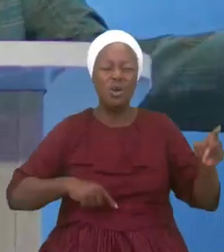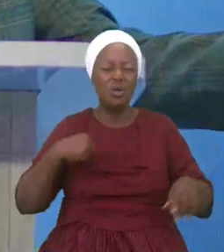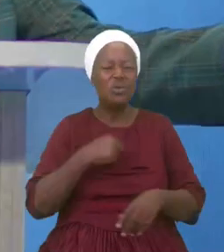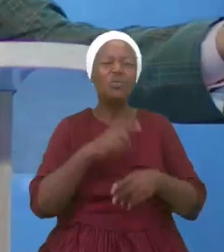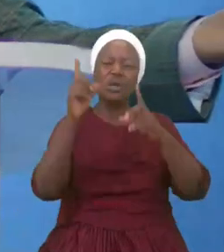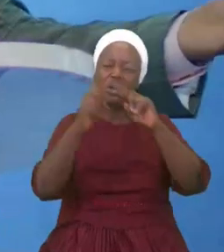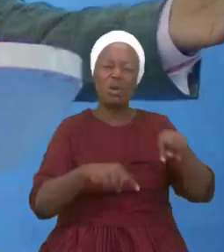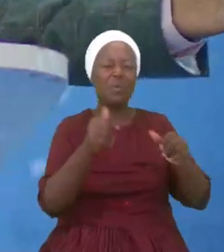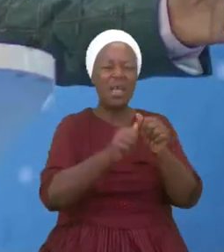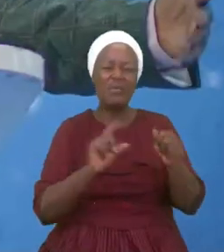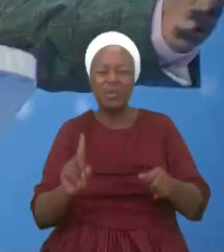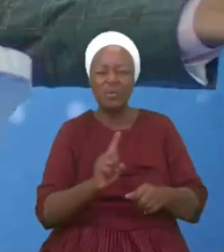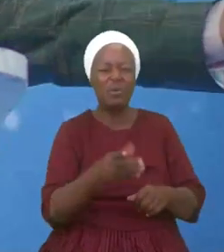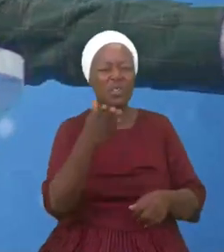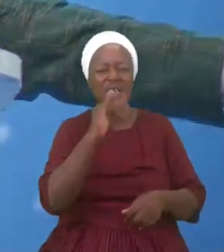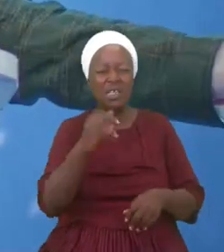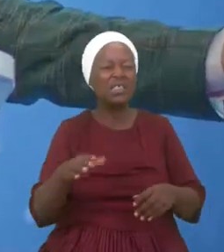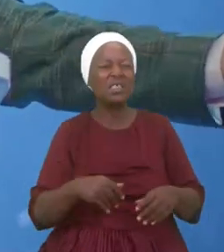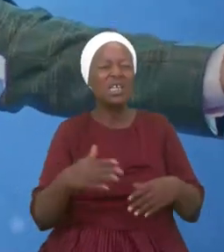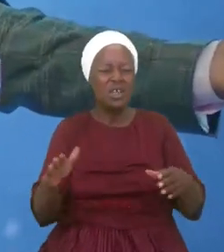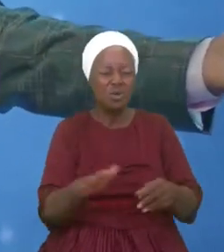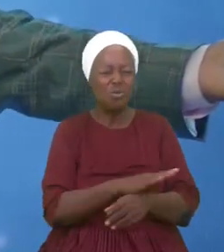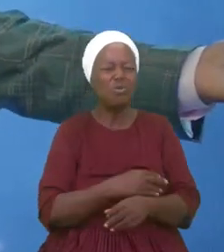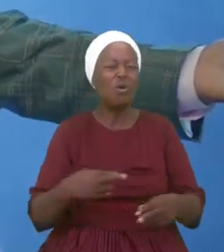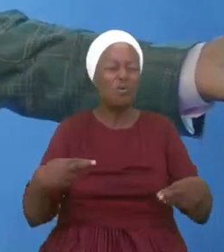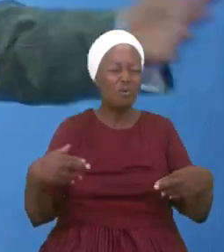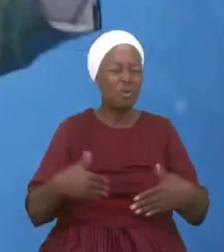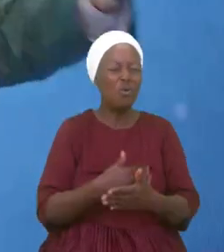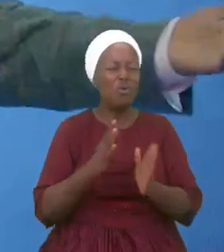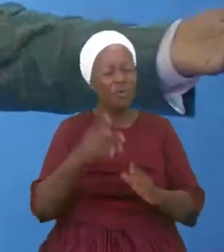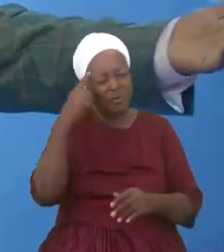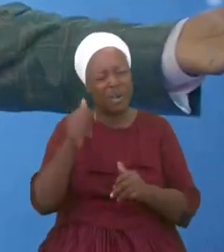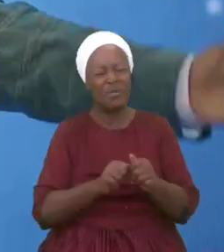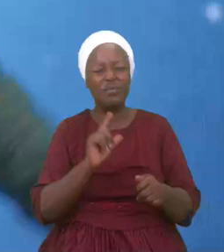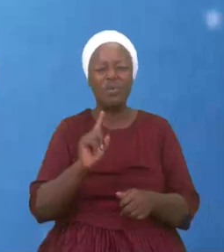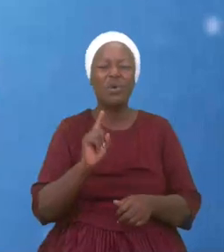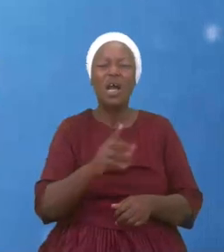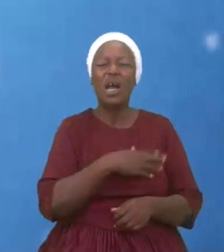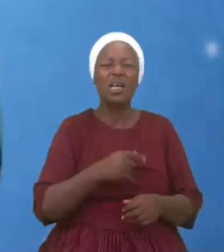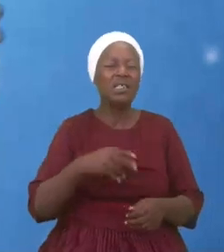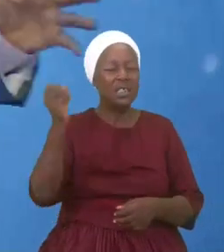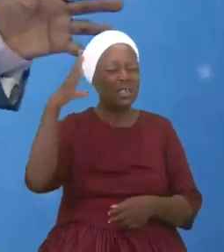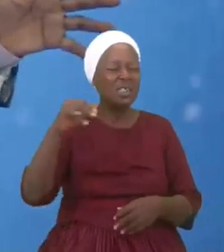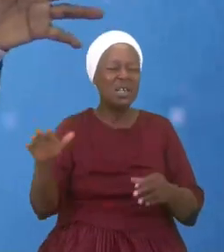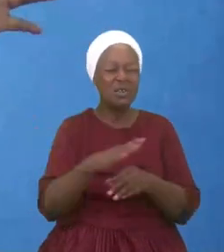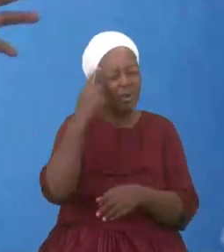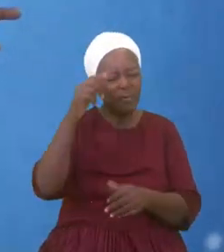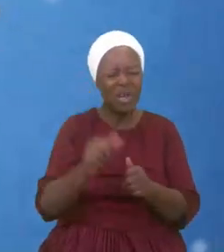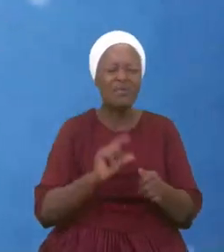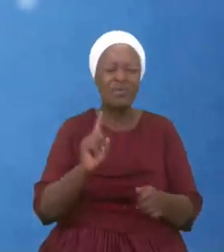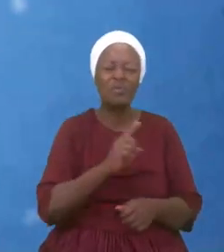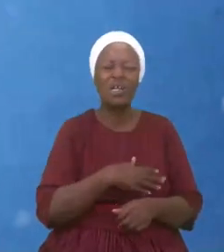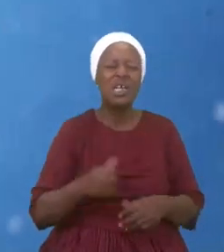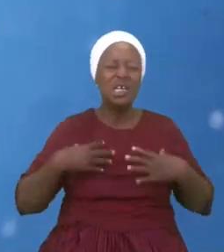qui nous rachète de la magntion de la loi c'est un nous venons à toi tout le monde il y a assez de chambres